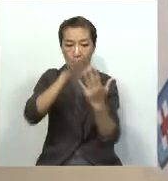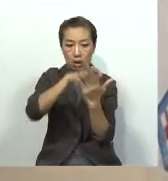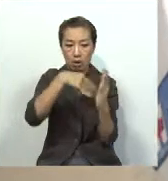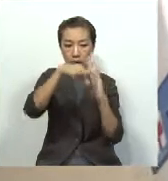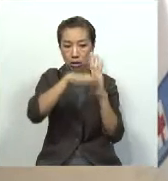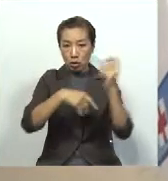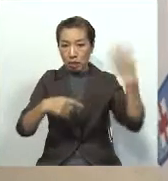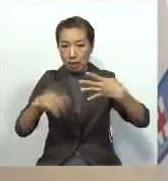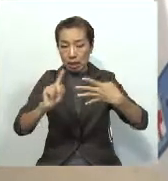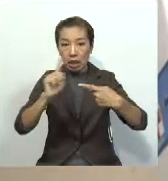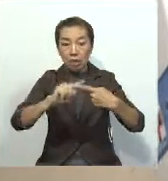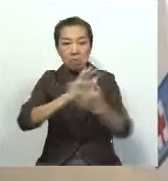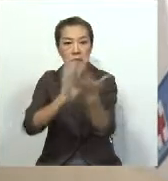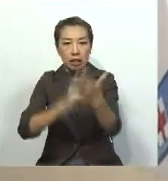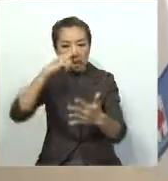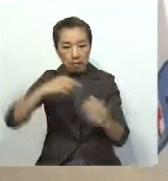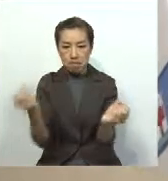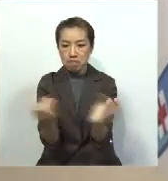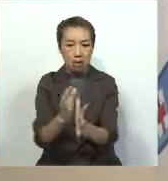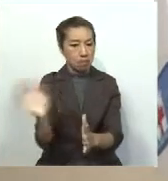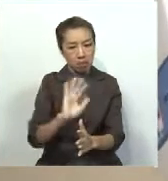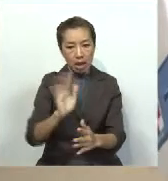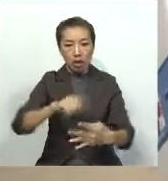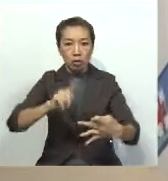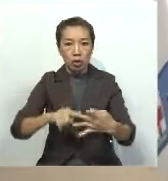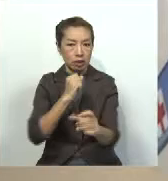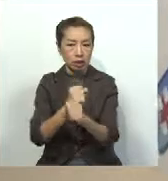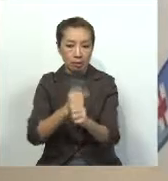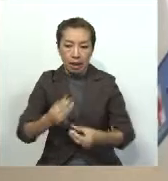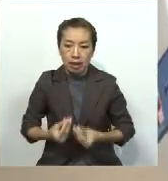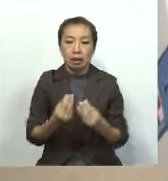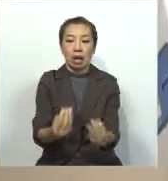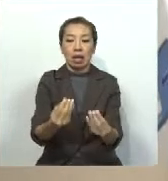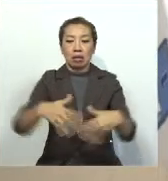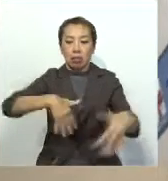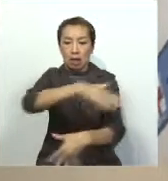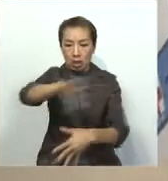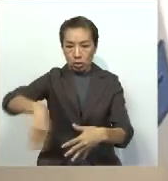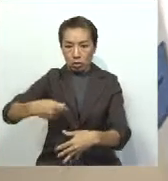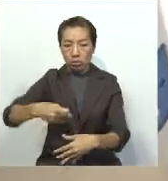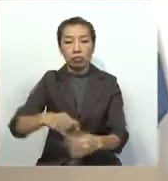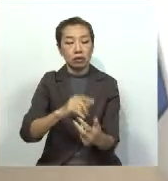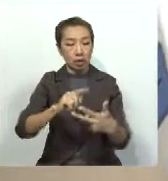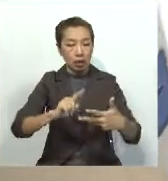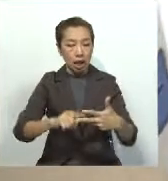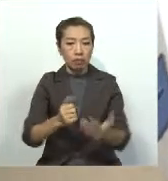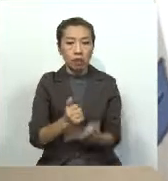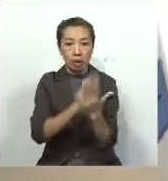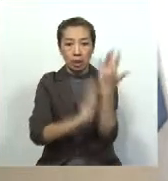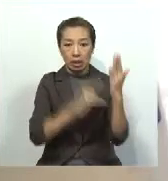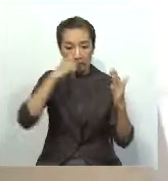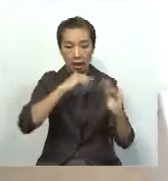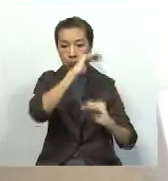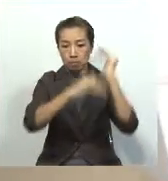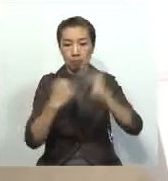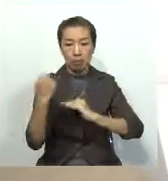คือไม่มีความขัดแย้งภายในประเทศไทยอีกจะทำงานเต็มที่เพื่อประชาชนทำให้ประเทศไทยเจริญก้าวหน้าอย่างมั่นคงและข้อสุด